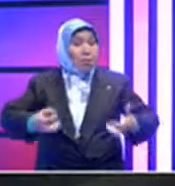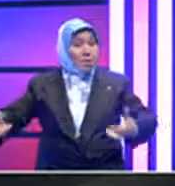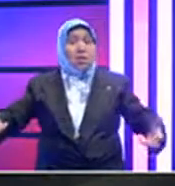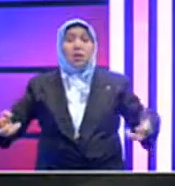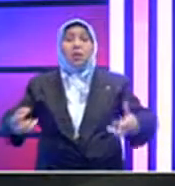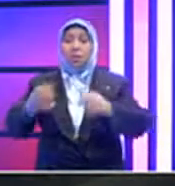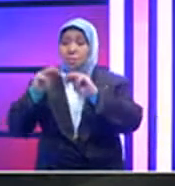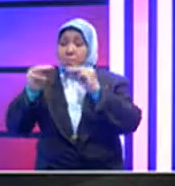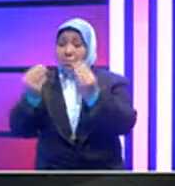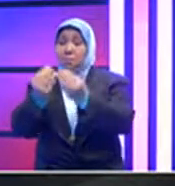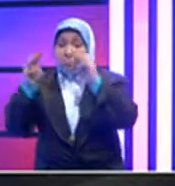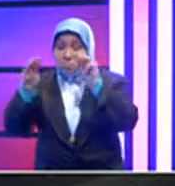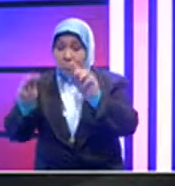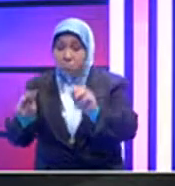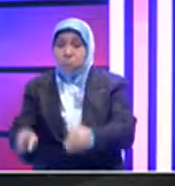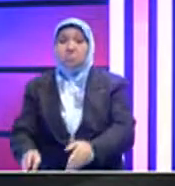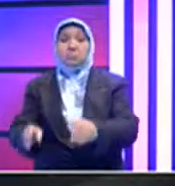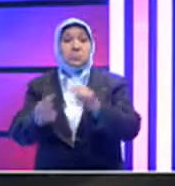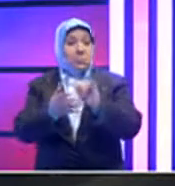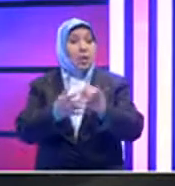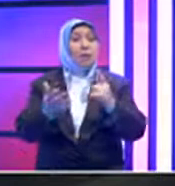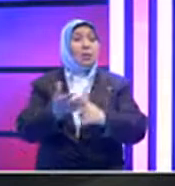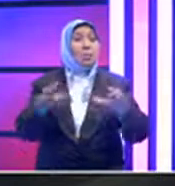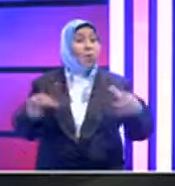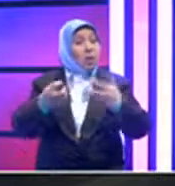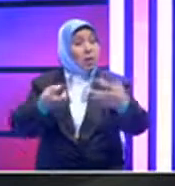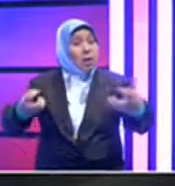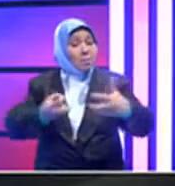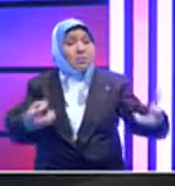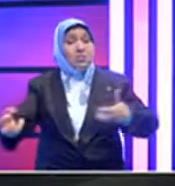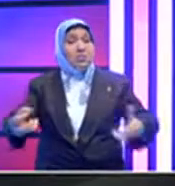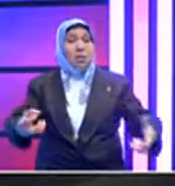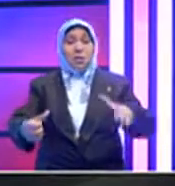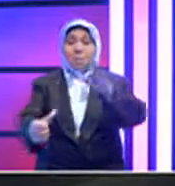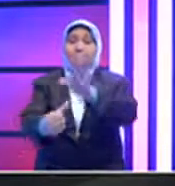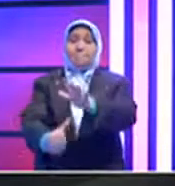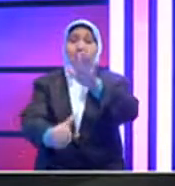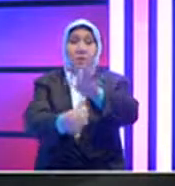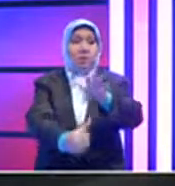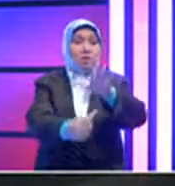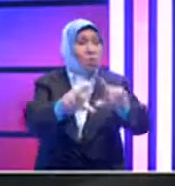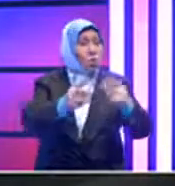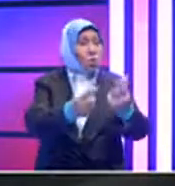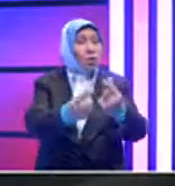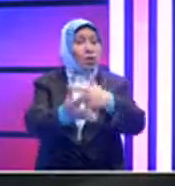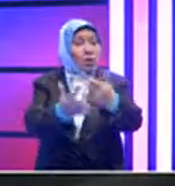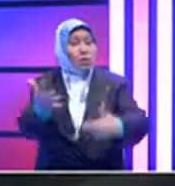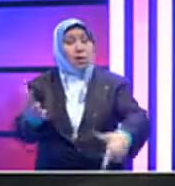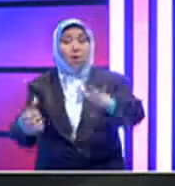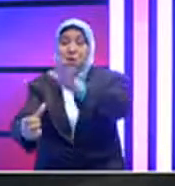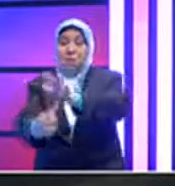thoifatun Minho dan kemudian apa yang dibuat bidang dipecahkan dia menindas kepada segolongan dikalangan mereka